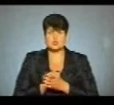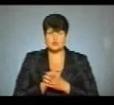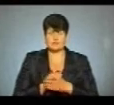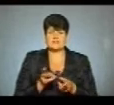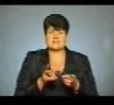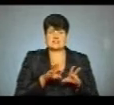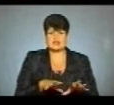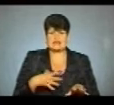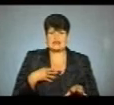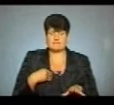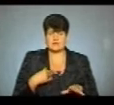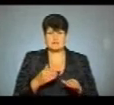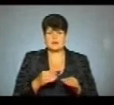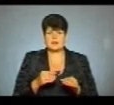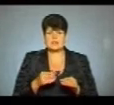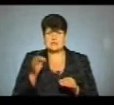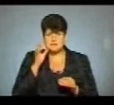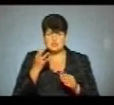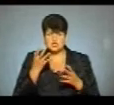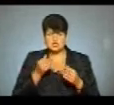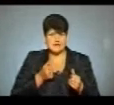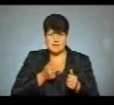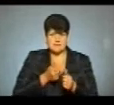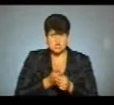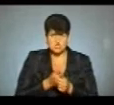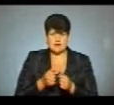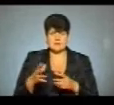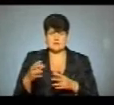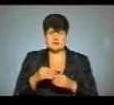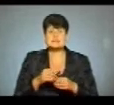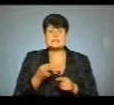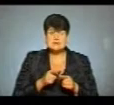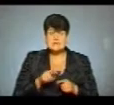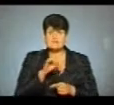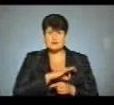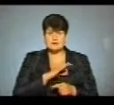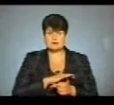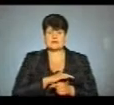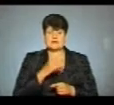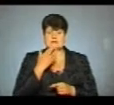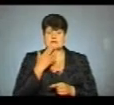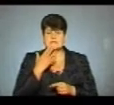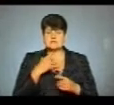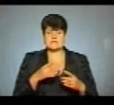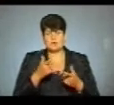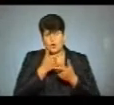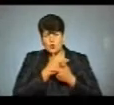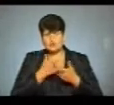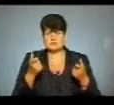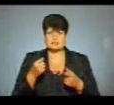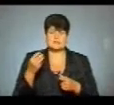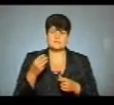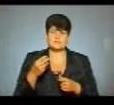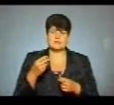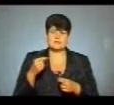тобто радянські війська вже пішли, німецькі війська ще не прийшли. Цим скористалися націоналісти, які взяли під контроль міста та проголосили